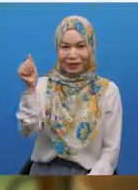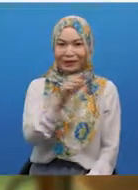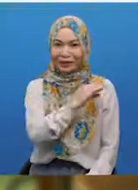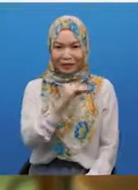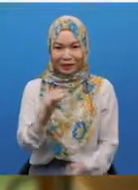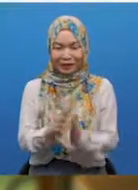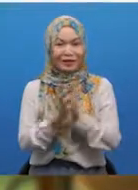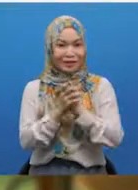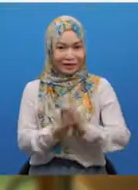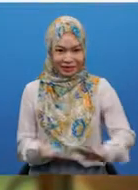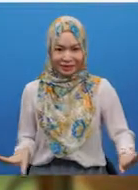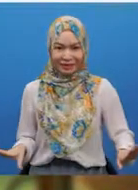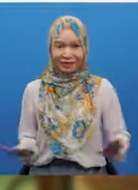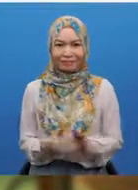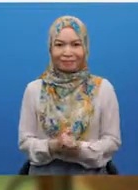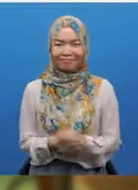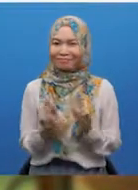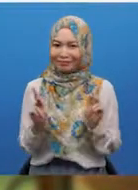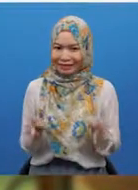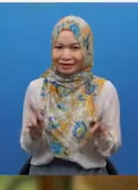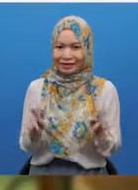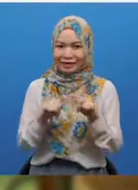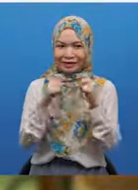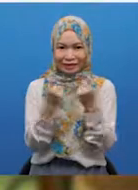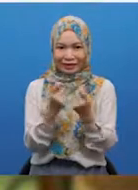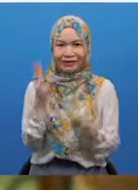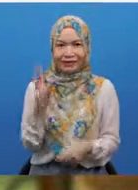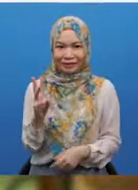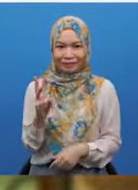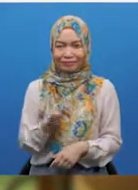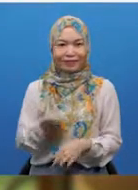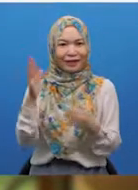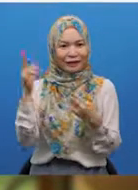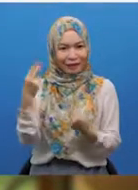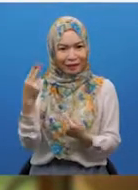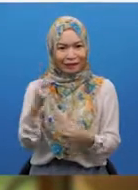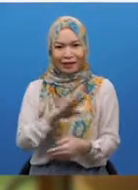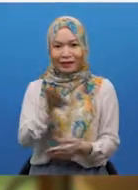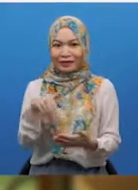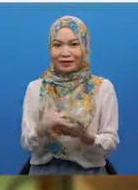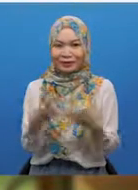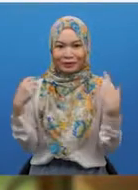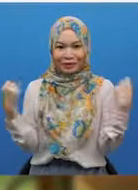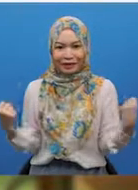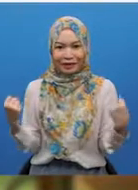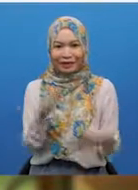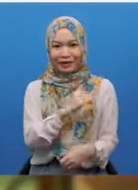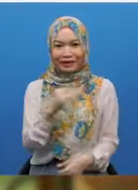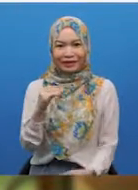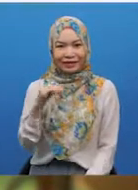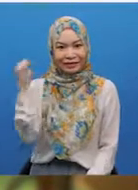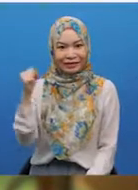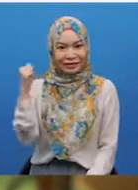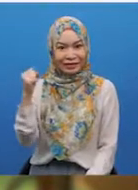Assalamualaikum dan selamat sejahtera. Pelajar-pelajar tingkatan 6 diharapkan terus sihat dan sentiasa